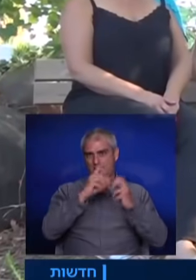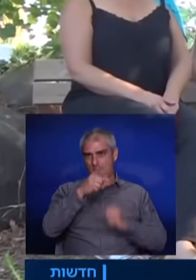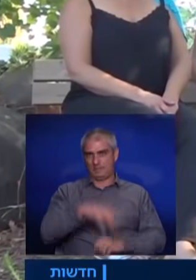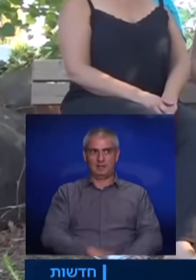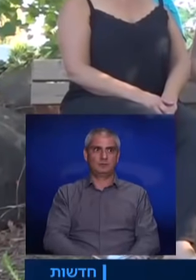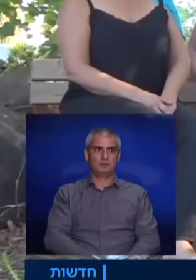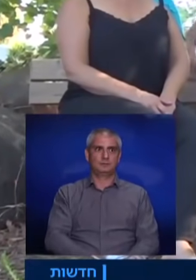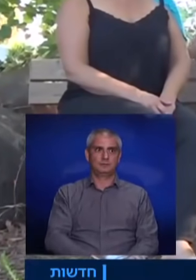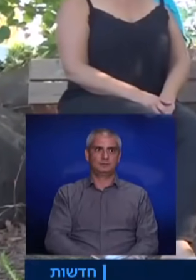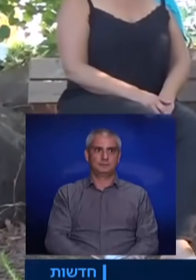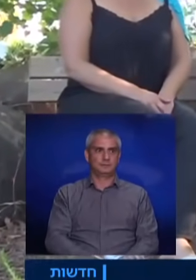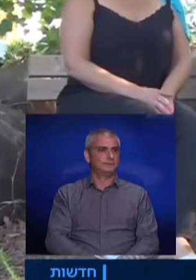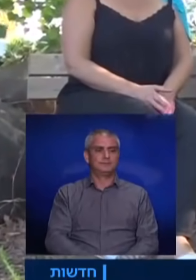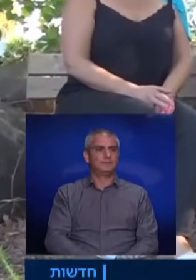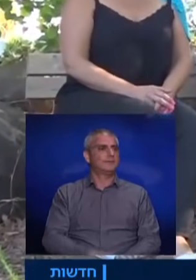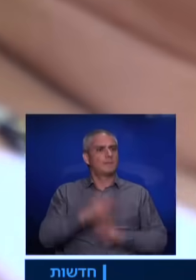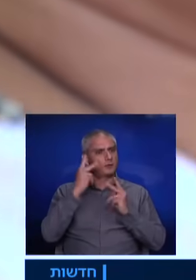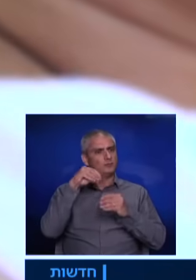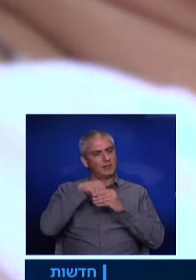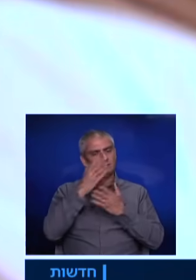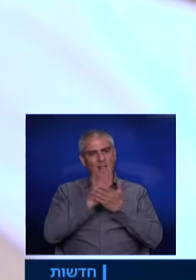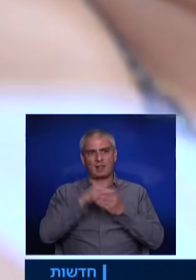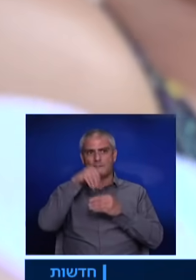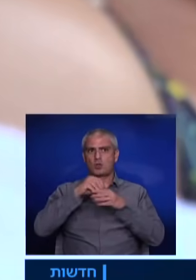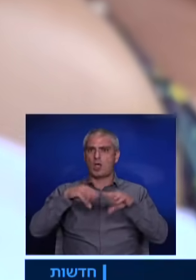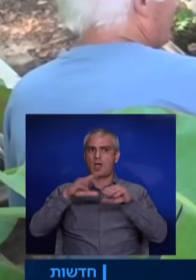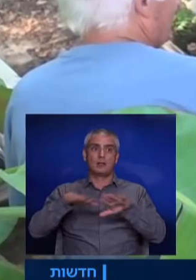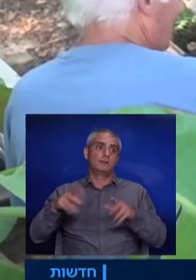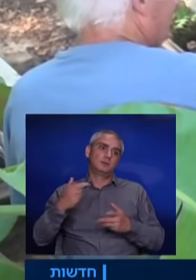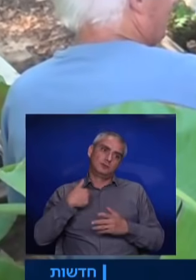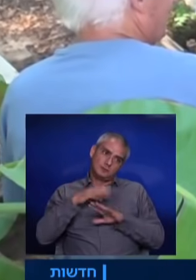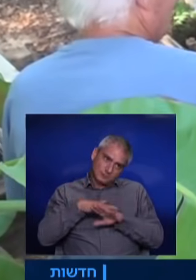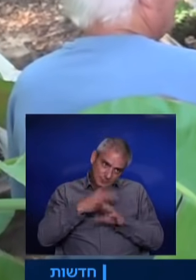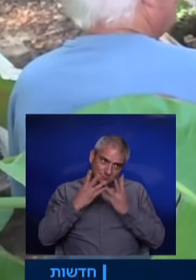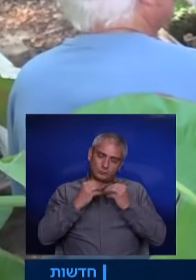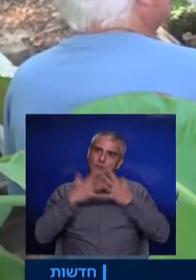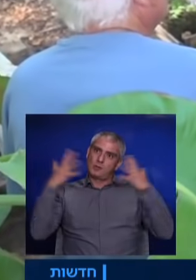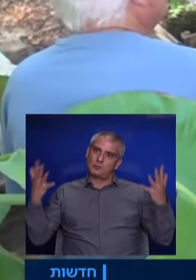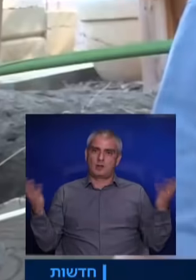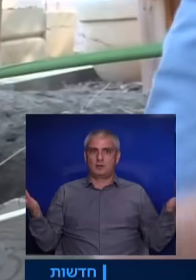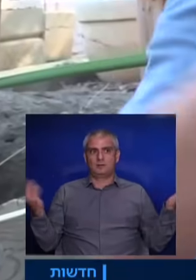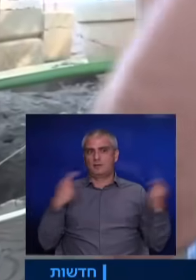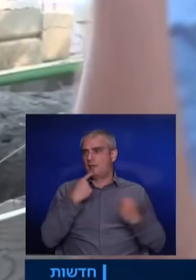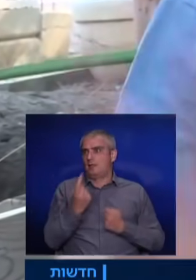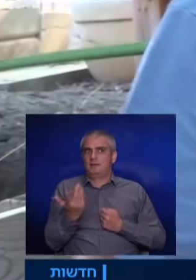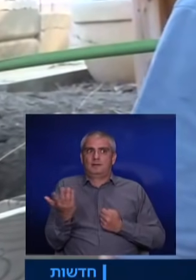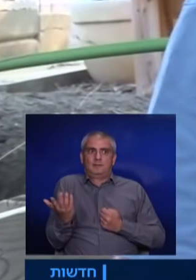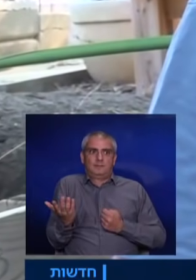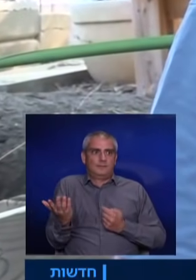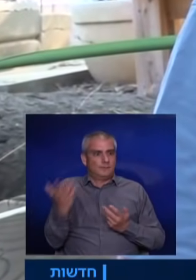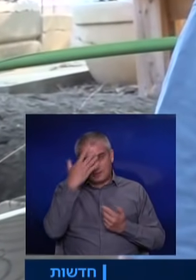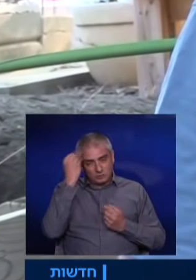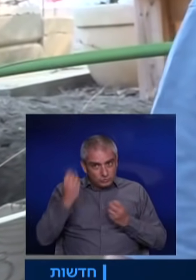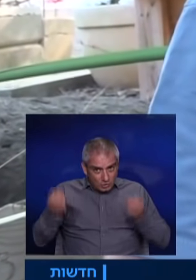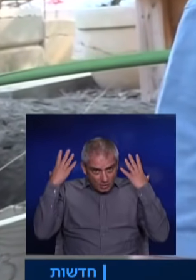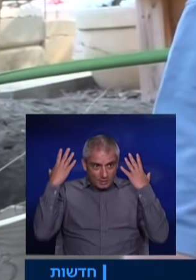העלמין בקיבוץ. למה היה חשוב לך לשים חלק ממנה באדמה? כי אני הרגשתי שזה משפחה גדולה. ולהגיד, וואלה, לשכוח